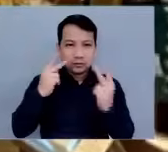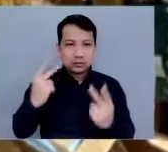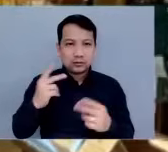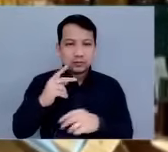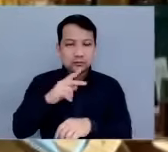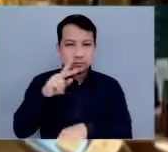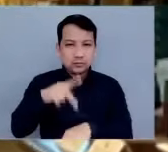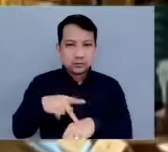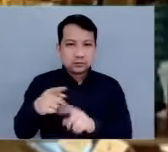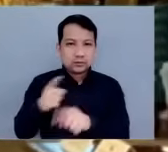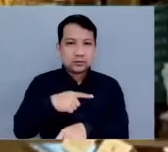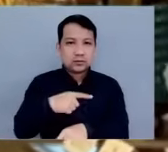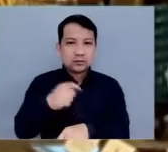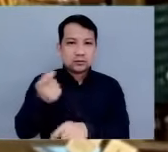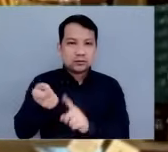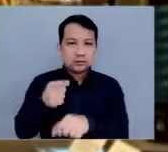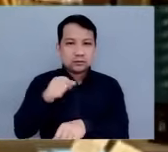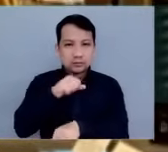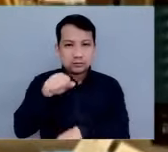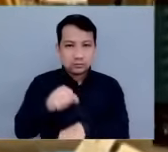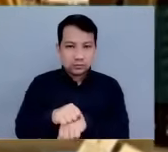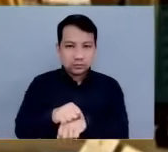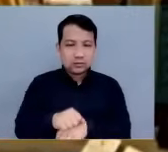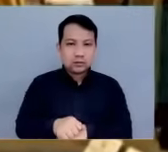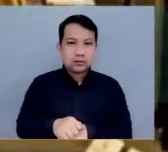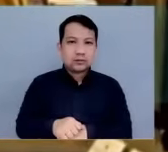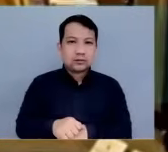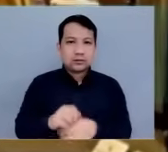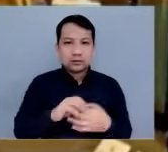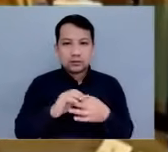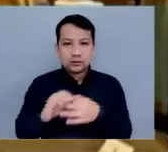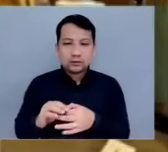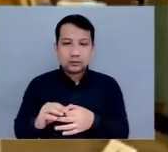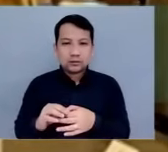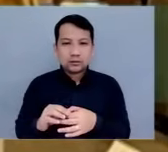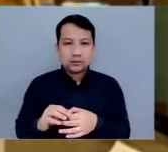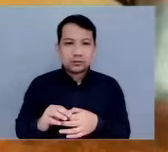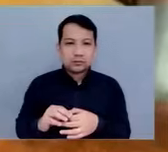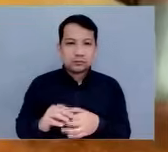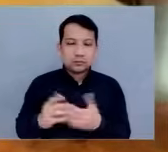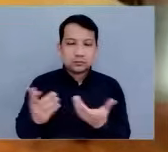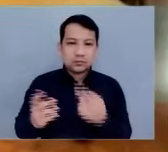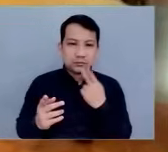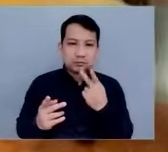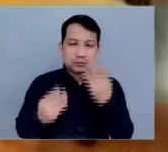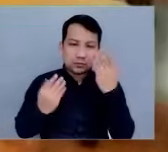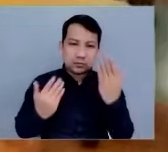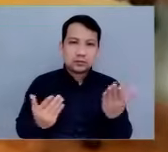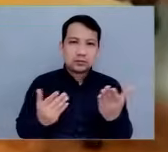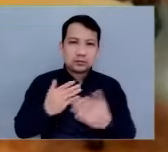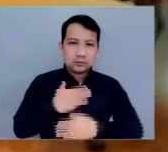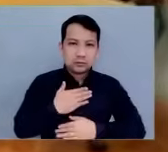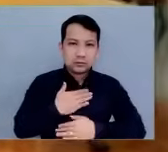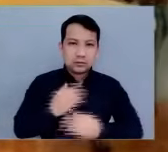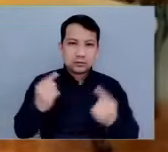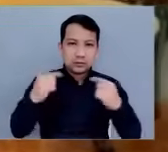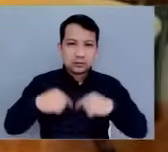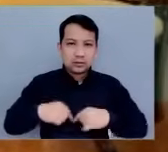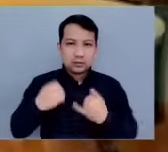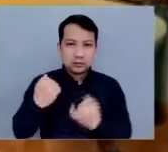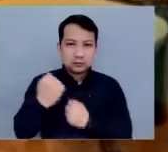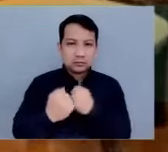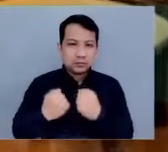mula sa Singapore. At sa panig naman ni President Zelensky, sinabi niya na siya ay natutuwa dahil ngayong taon